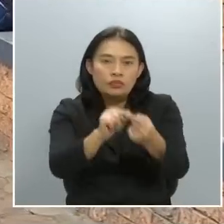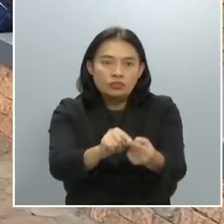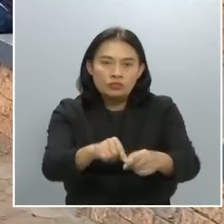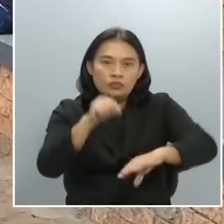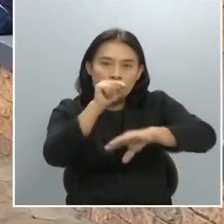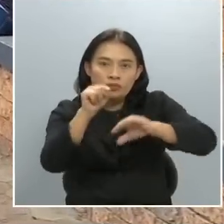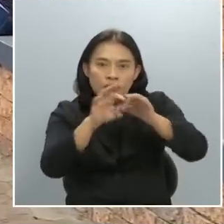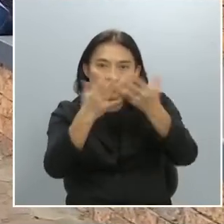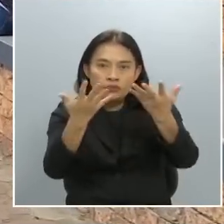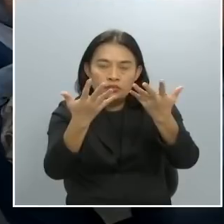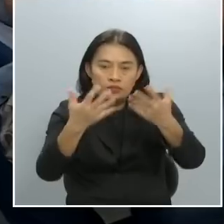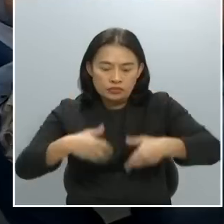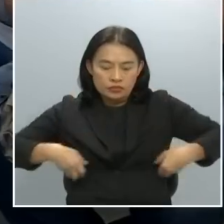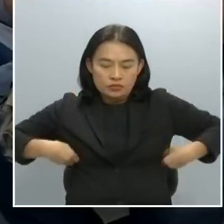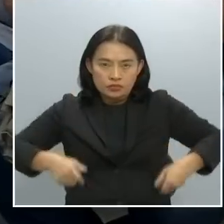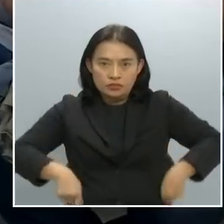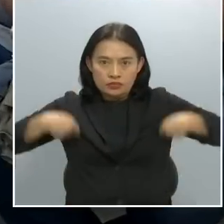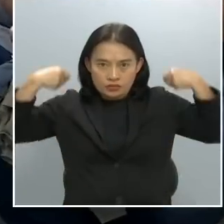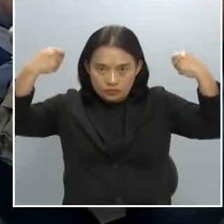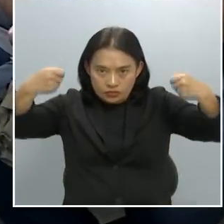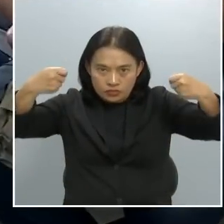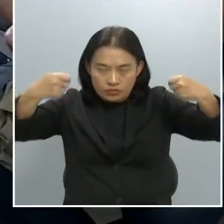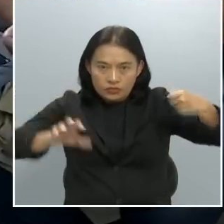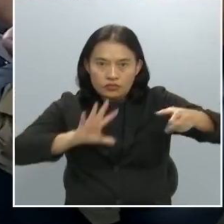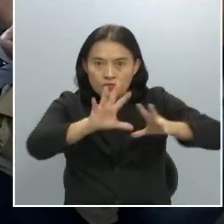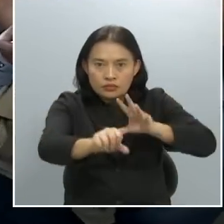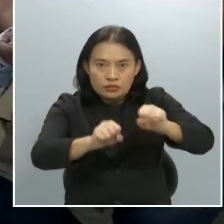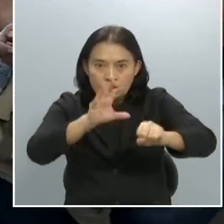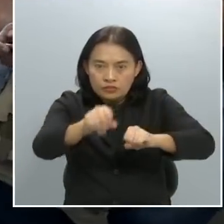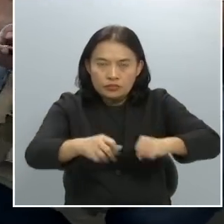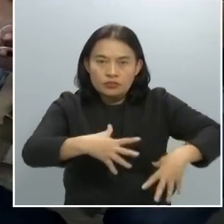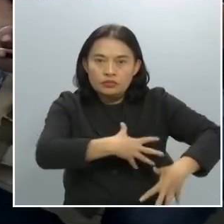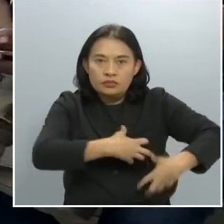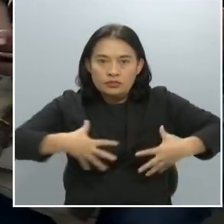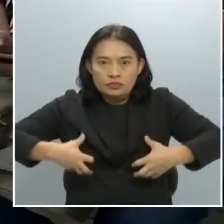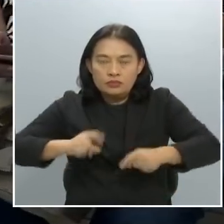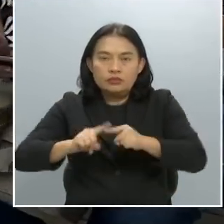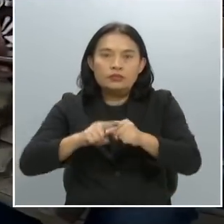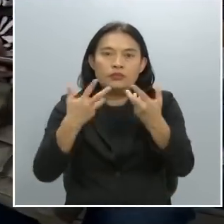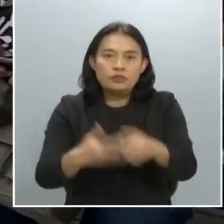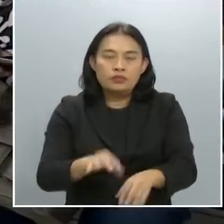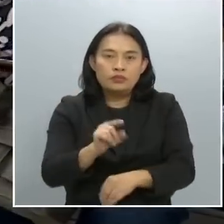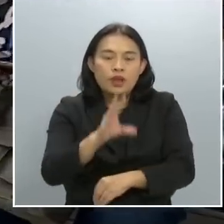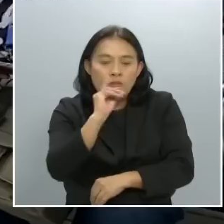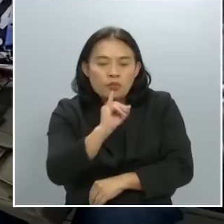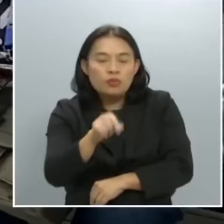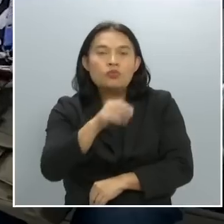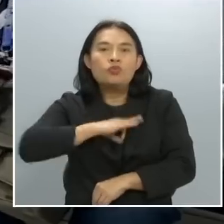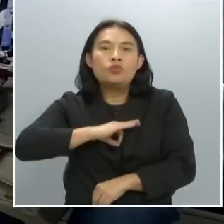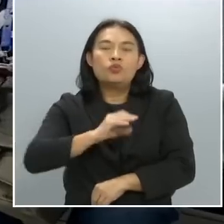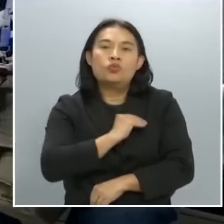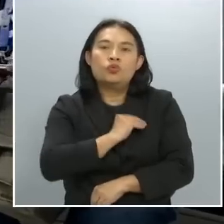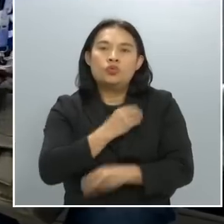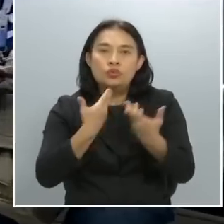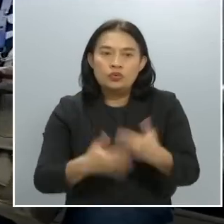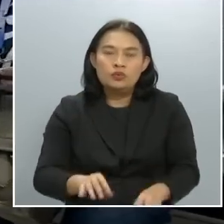ขอให้น้องถอดเสื้อหลังจากนั้นจับเนื้อต้องตัวจับหน้าอกพูดจาแทะโลมจนเธอรู้สึกกลัวก็เลยแอบ